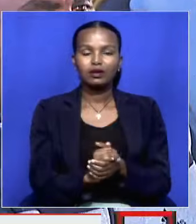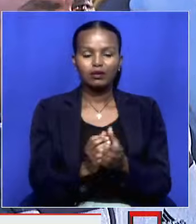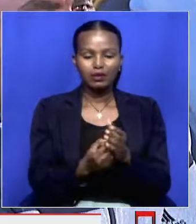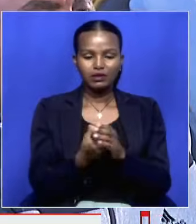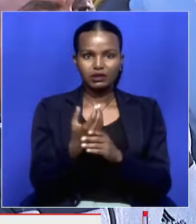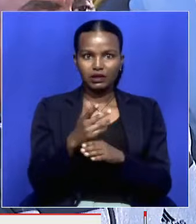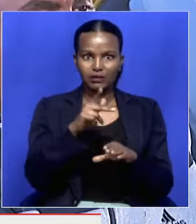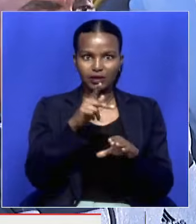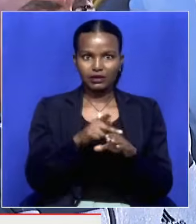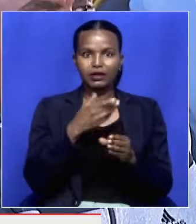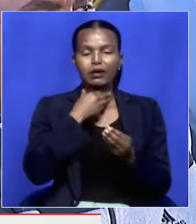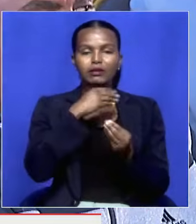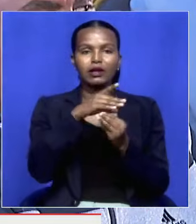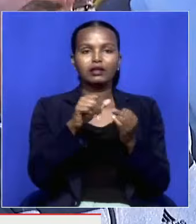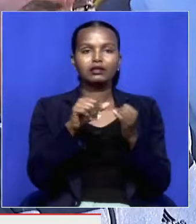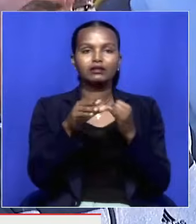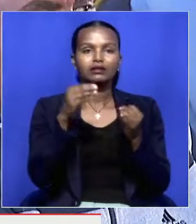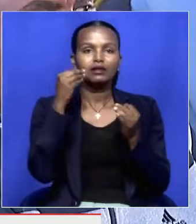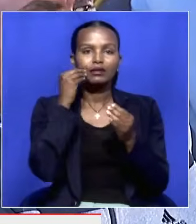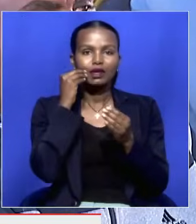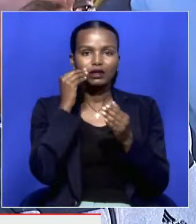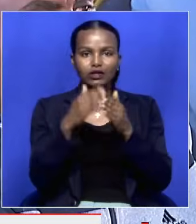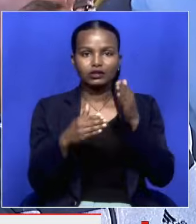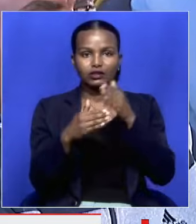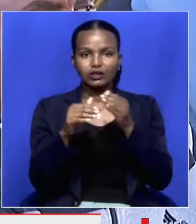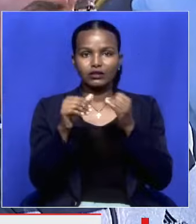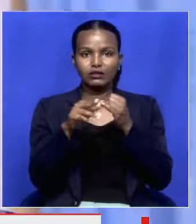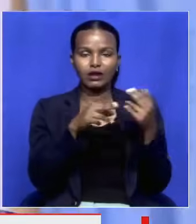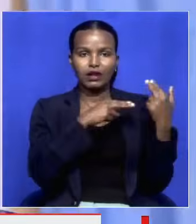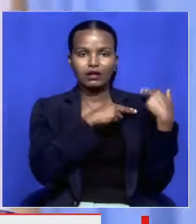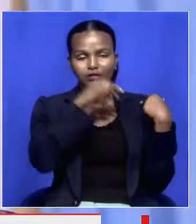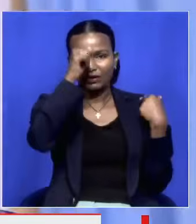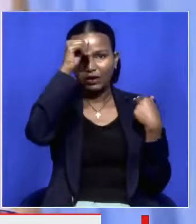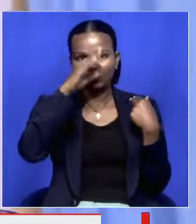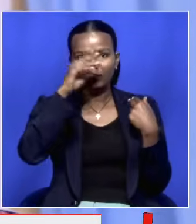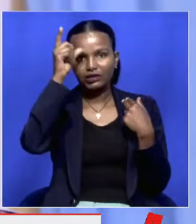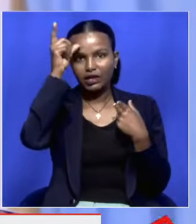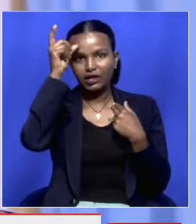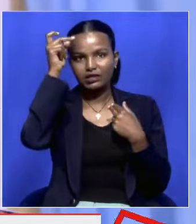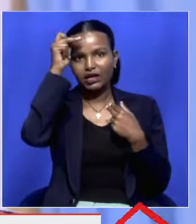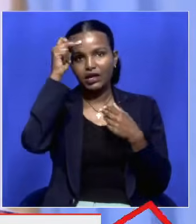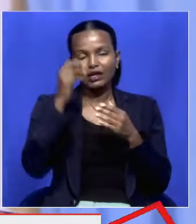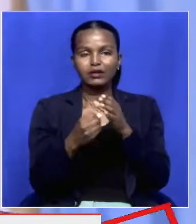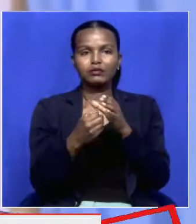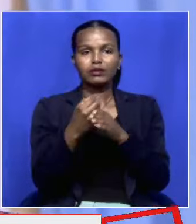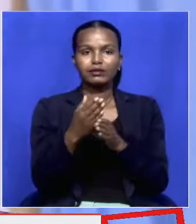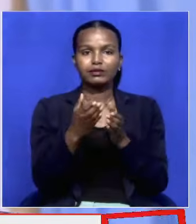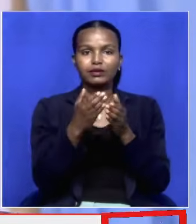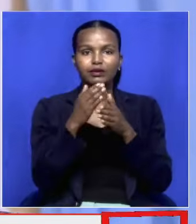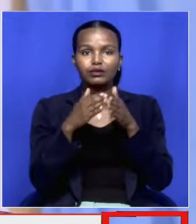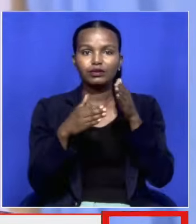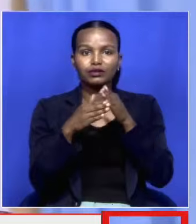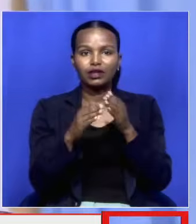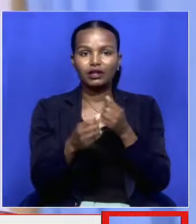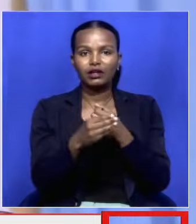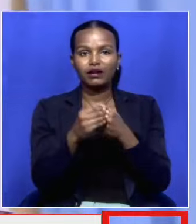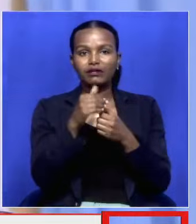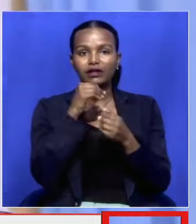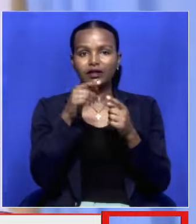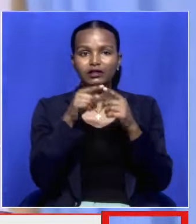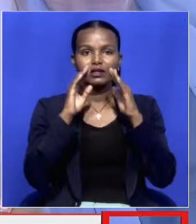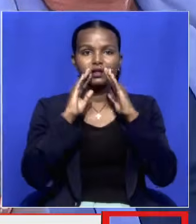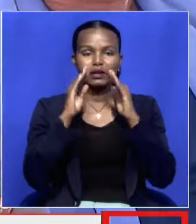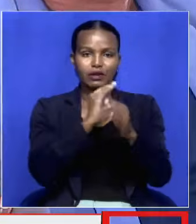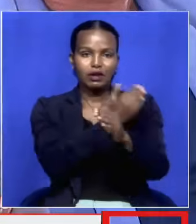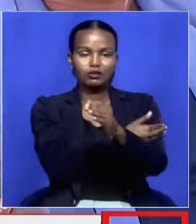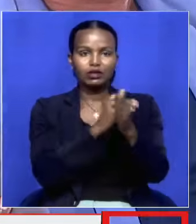በብልጽግና ፓርቲ የአማራ ክልል ቅርንጫፍ ጽህፈት ቤት የአደረጃጀት ዘርፍ ኃላፊ አቶ ፍስሐ ደሳለኝ ልማት በሚፈልገው ደረጃ እንዳይፋጠን ጸረ ሰላም